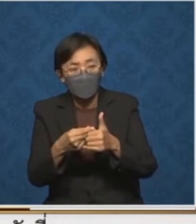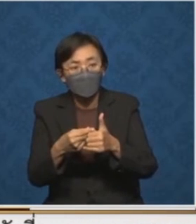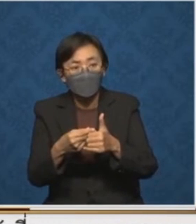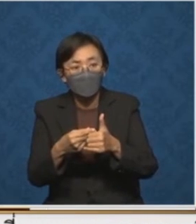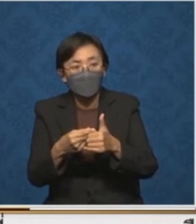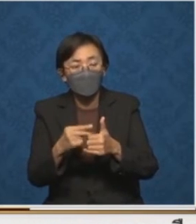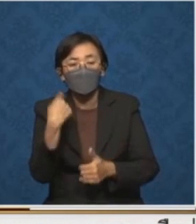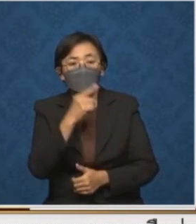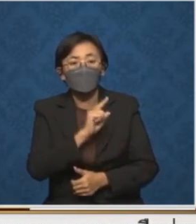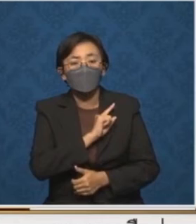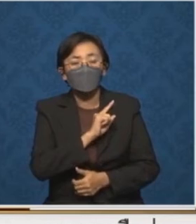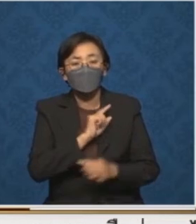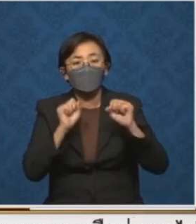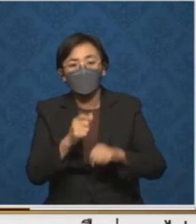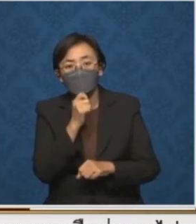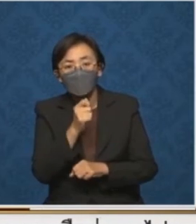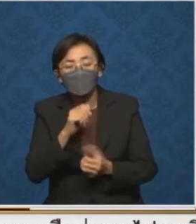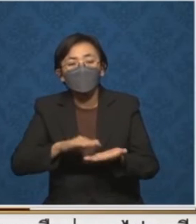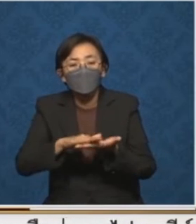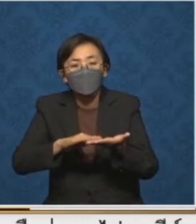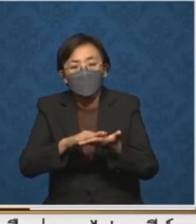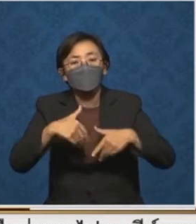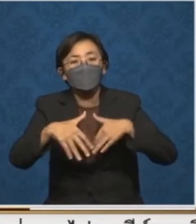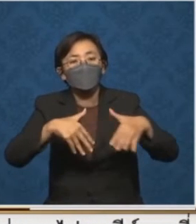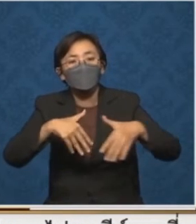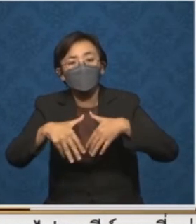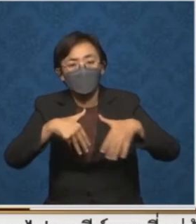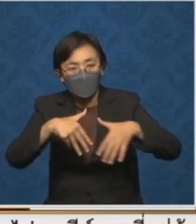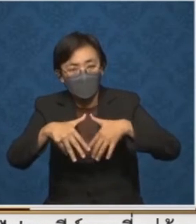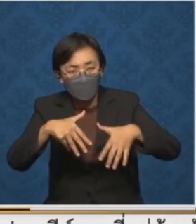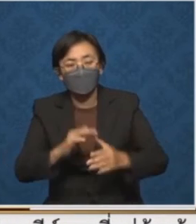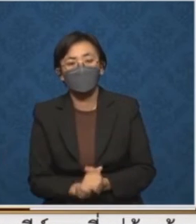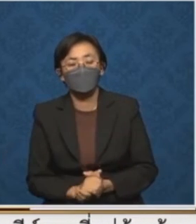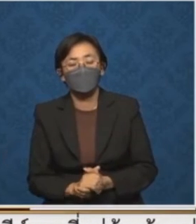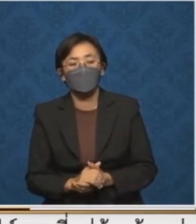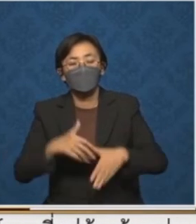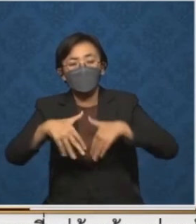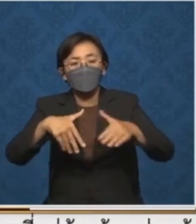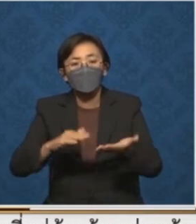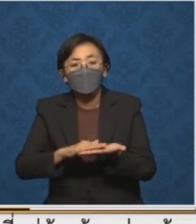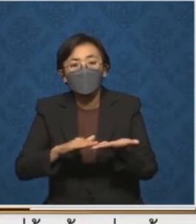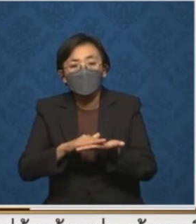ท่านไม่พูด จนแ้กระทางจะออกมานี้ยไม่กลามาสารภาพบาพ ต้องให้อาจาร์หมอนิมารับปดชอบแทน